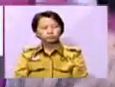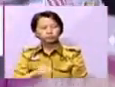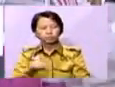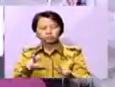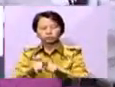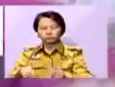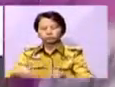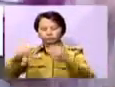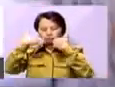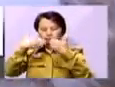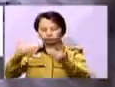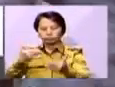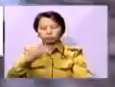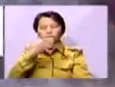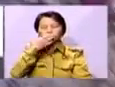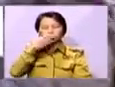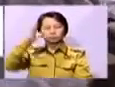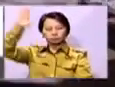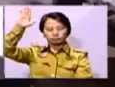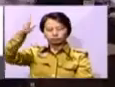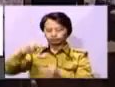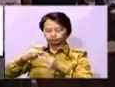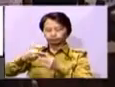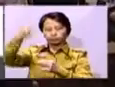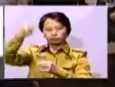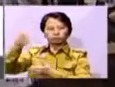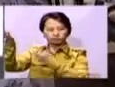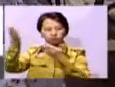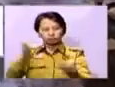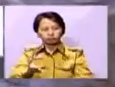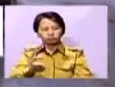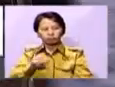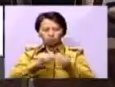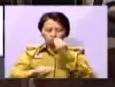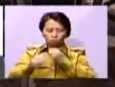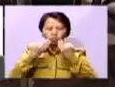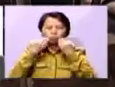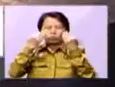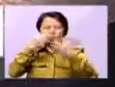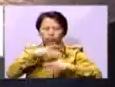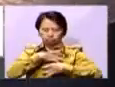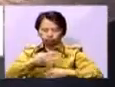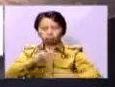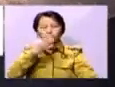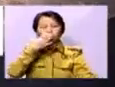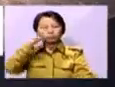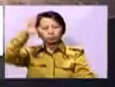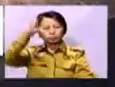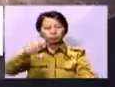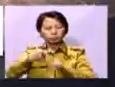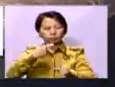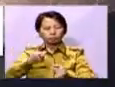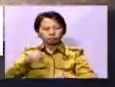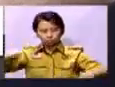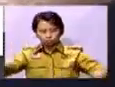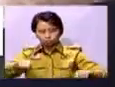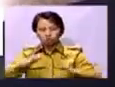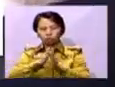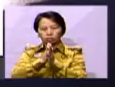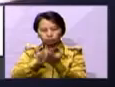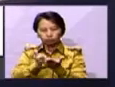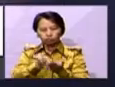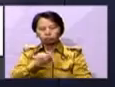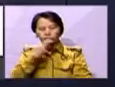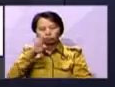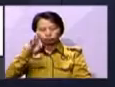sebagai penghargaan kepada Tunku Abdul Rahman, Hotel Federal membawa menu popular dan kesukaan Tunku Abdul Rahman dari resepi buku masakan